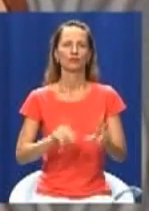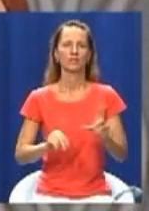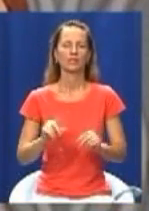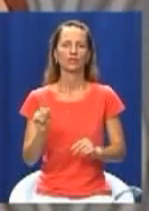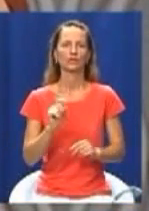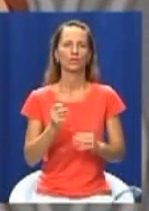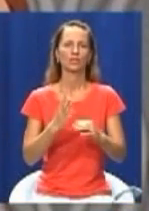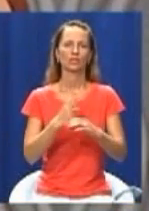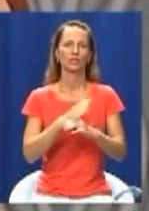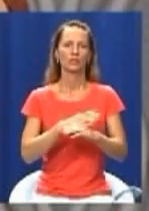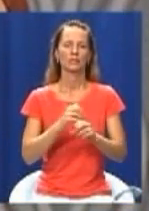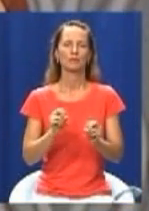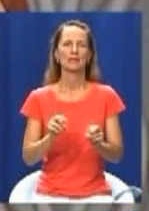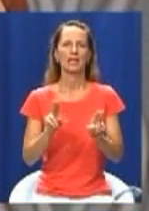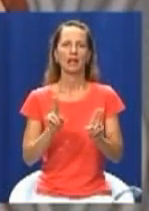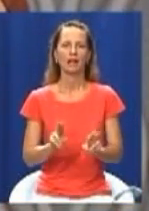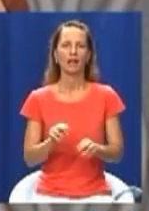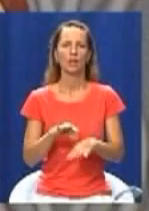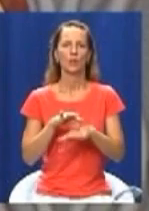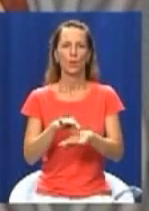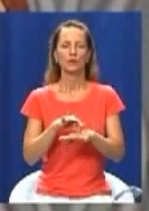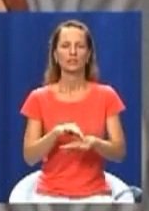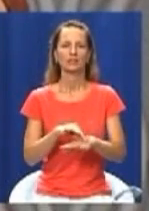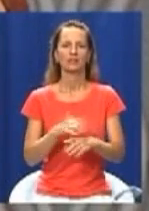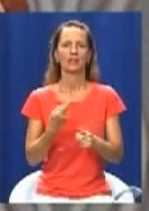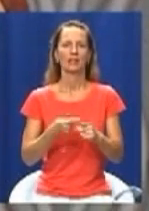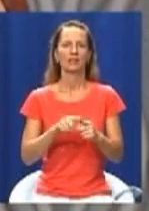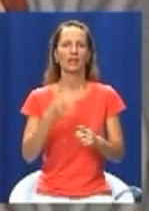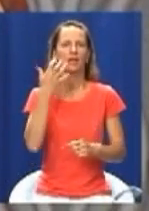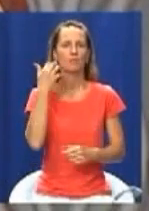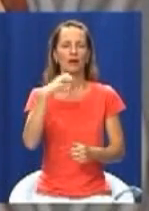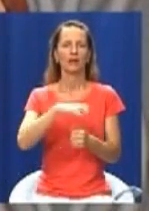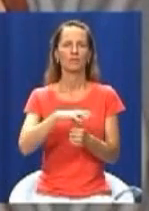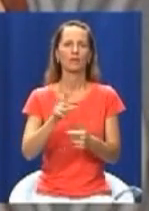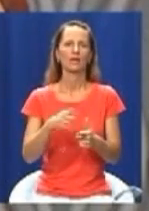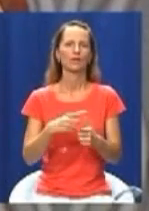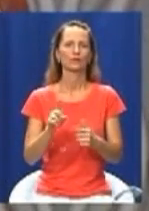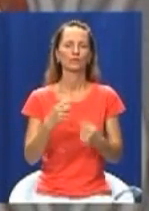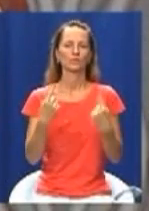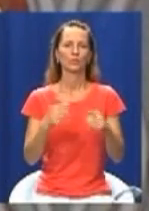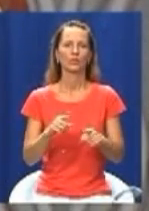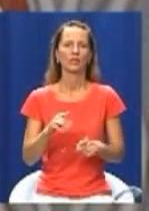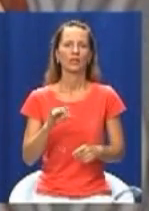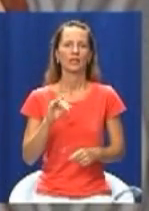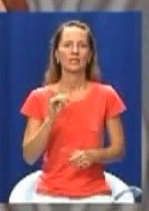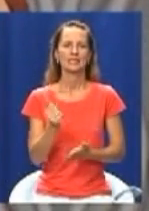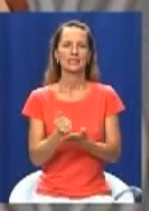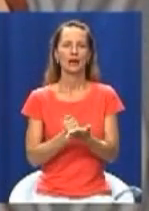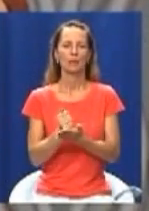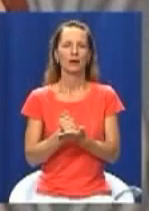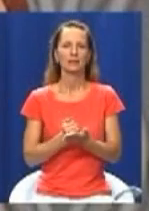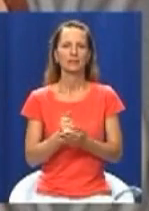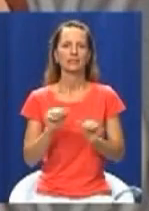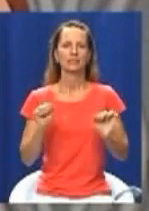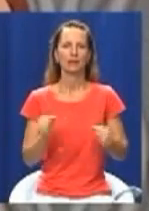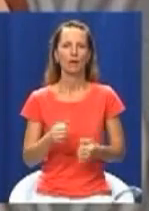що їжачки спеціально носять ці яблука, гриби або ще щось і запасаються таким чином на зиму.